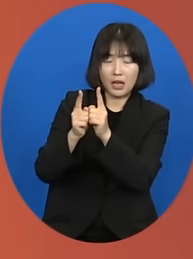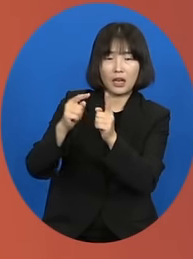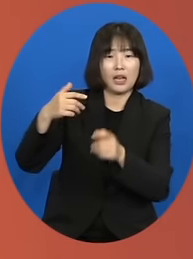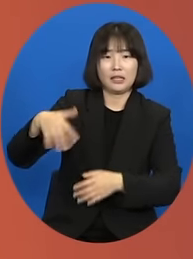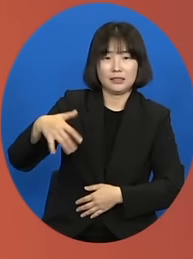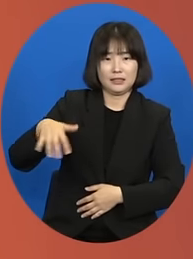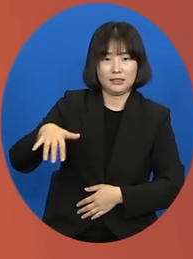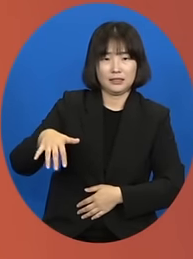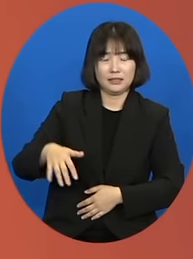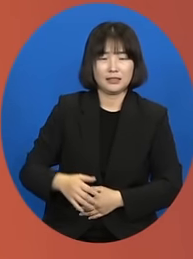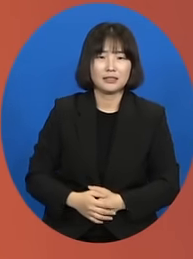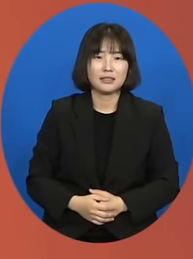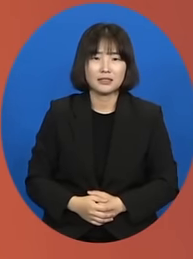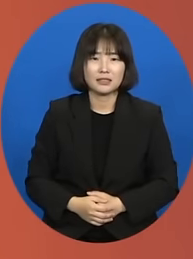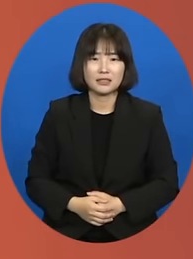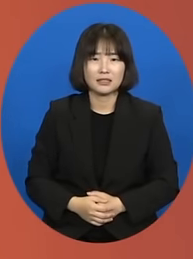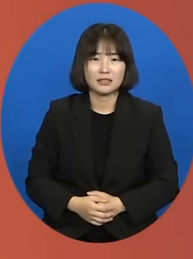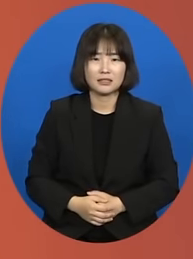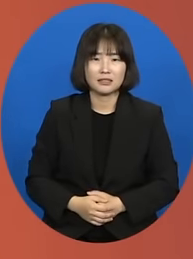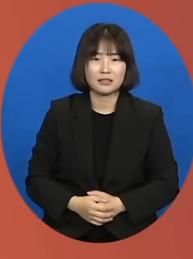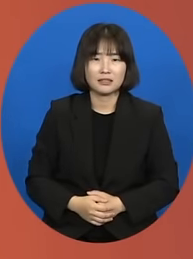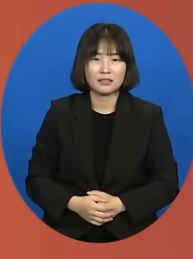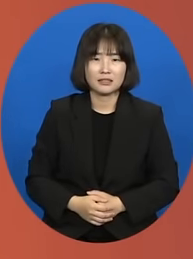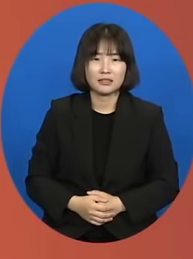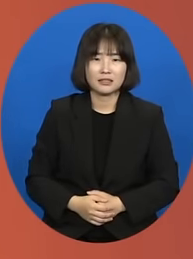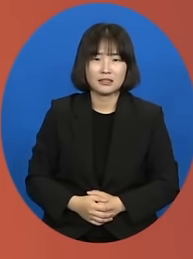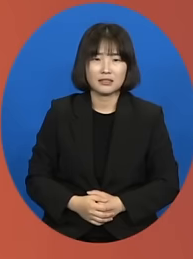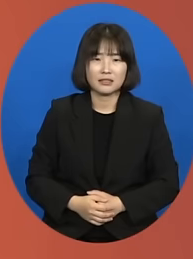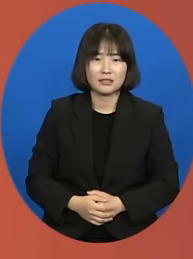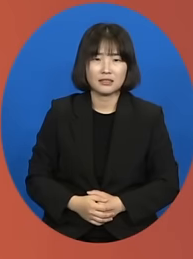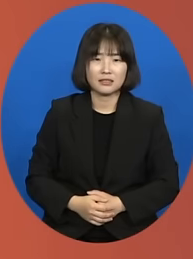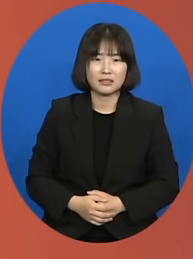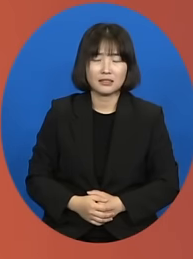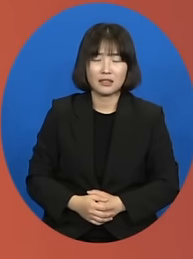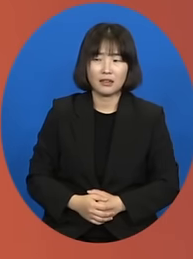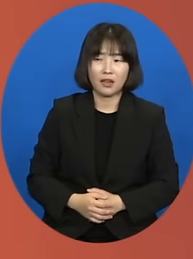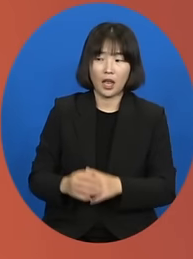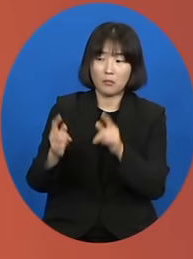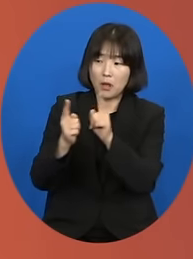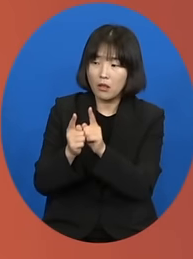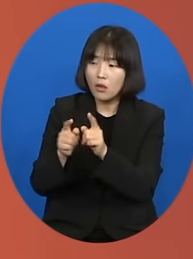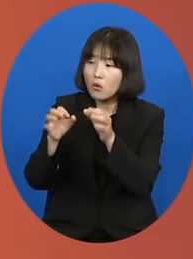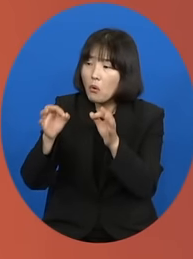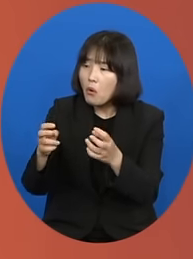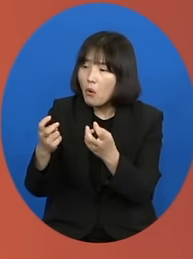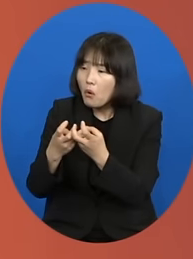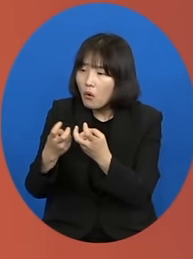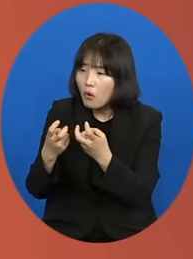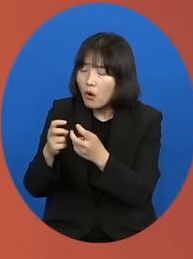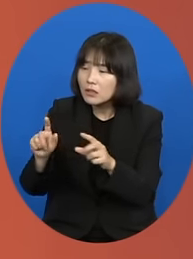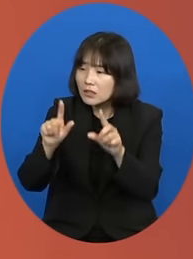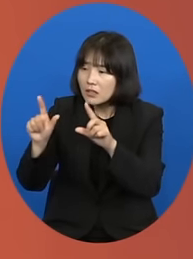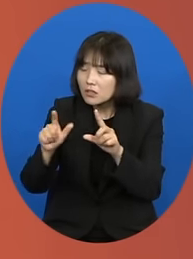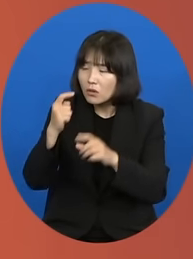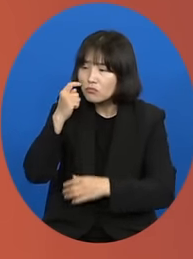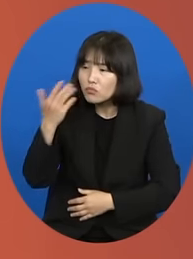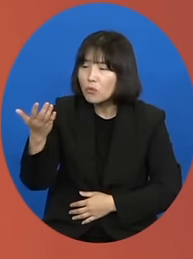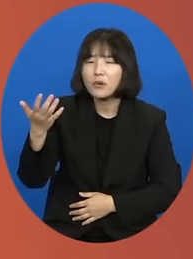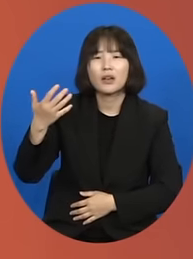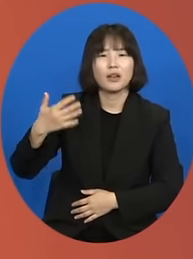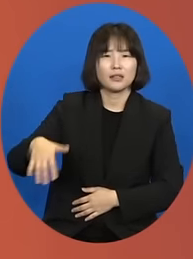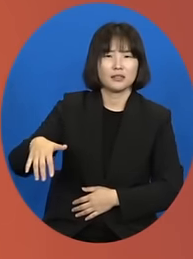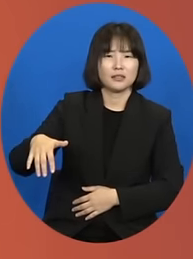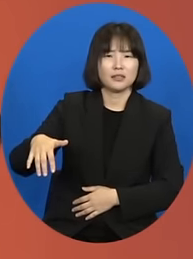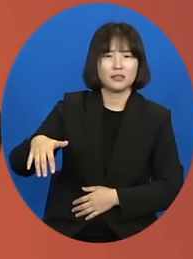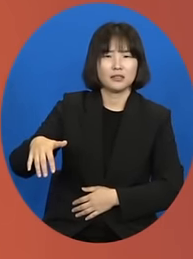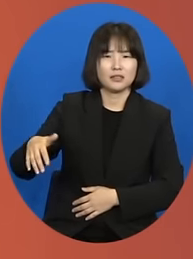못 만났어요. 만났어도 지금까지 어떻게 살았니? 그동안 어떻게 지냈어? 라고 물어보지 않았는데